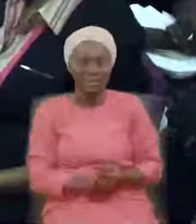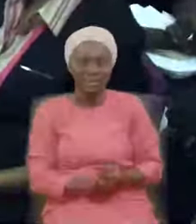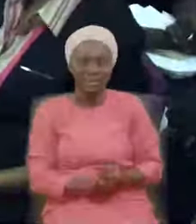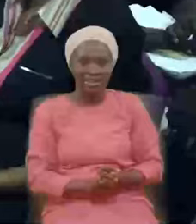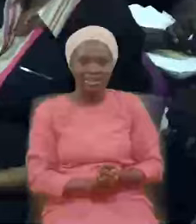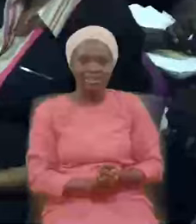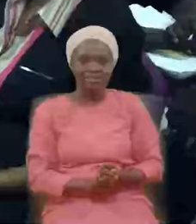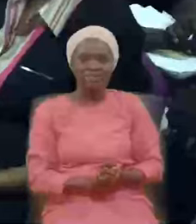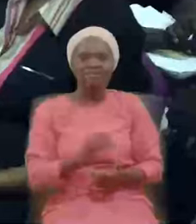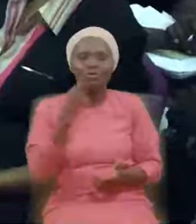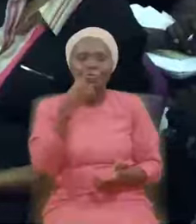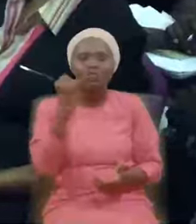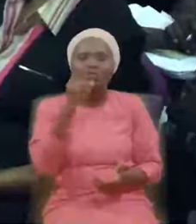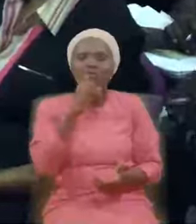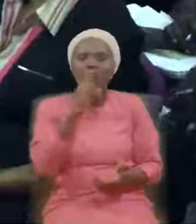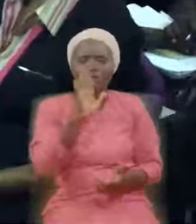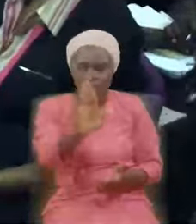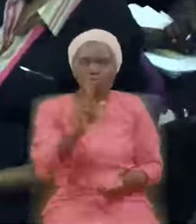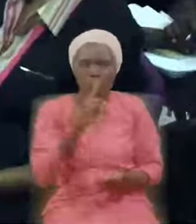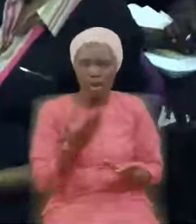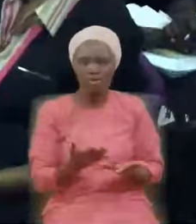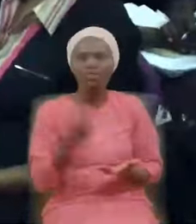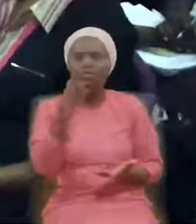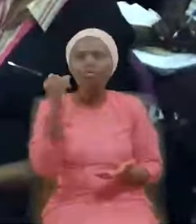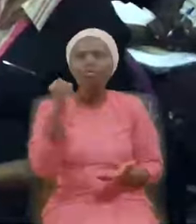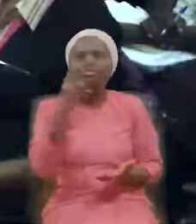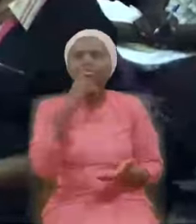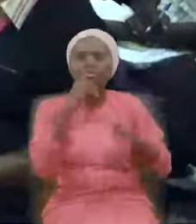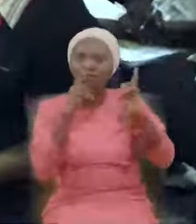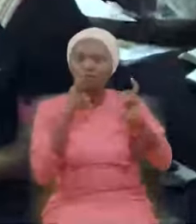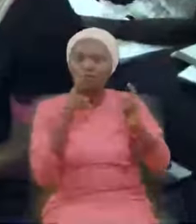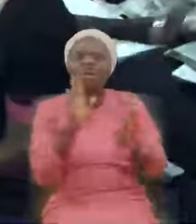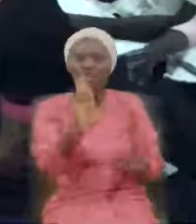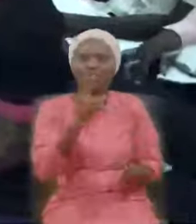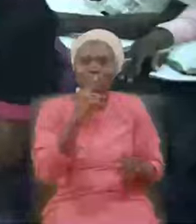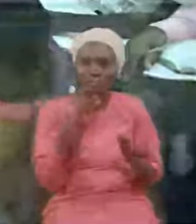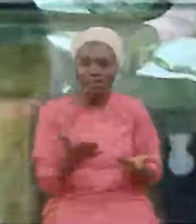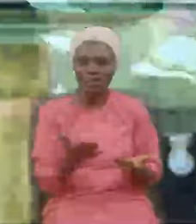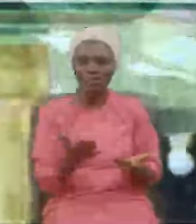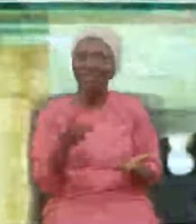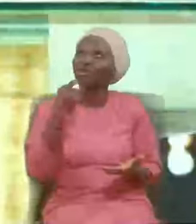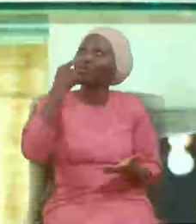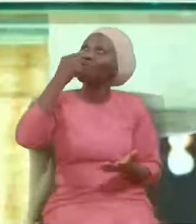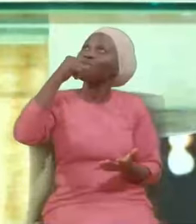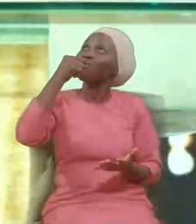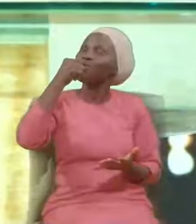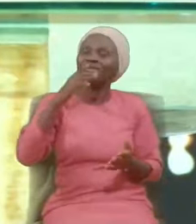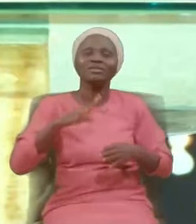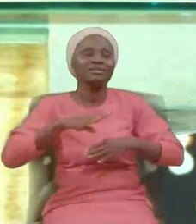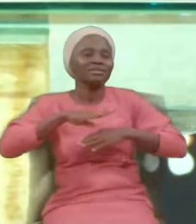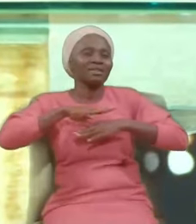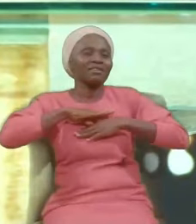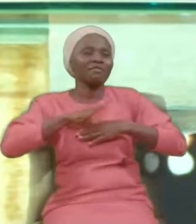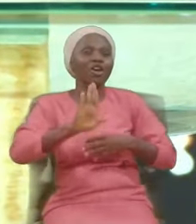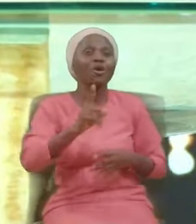Amen. De qui s'agit-il? De qui s'agit-il? C'est lui qui rassasie